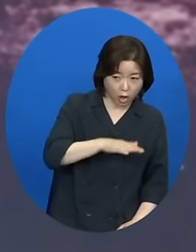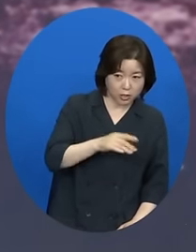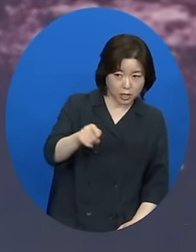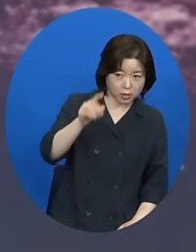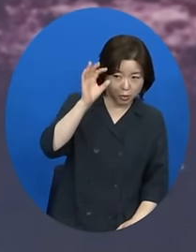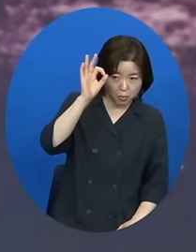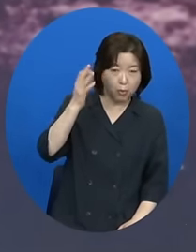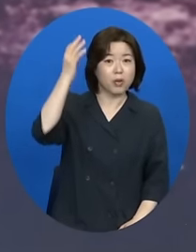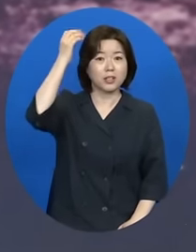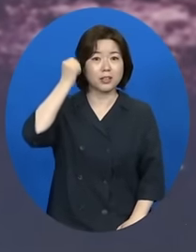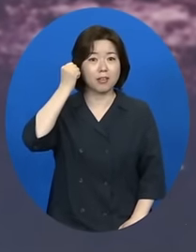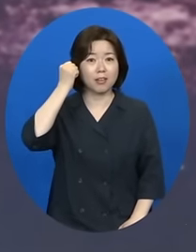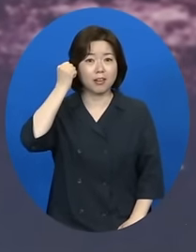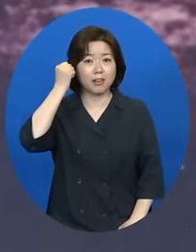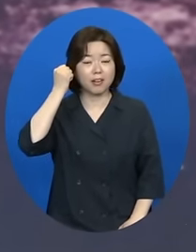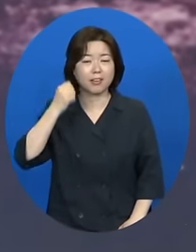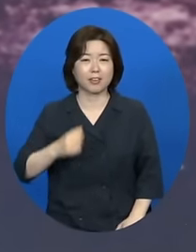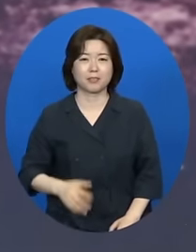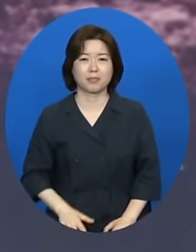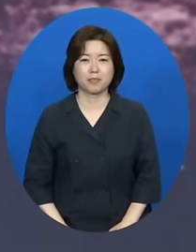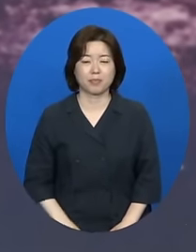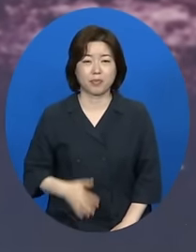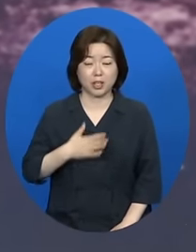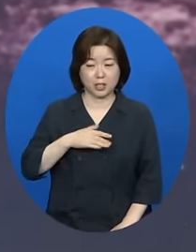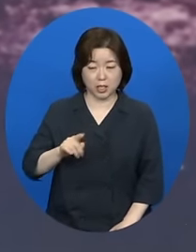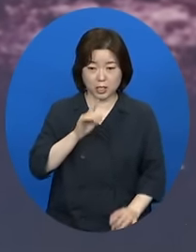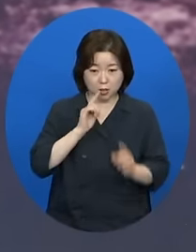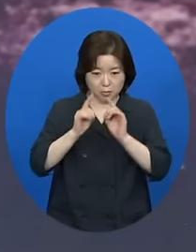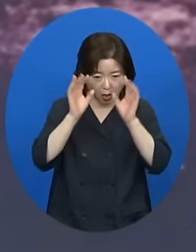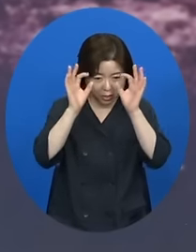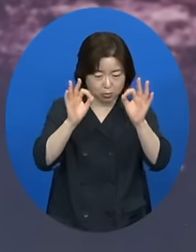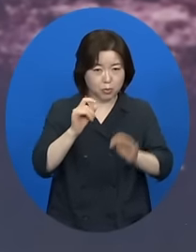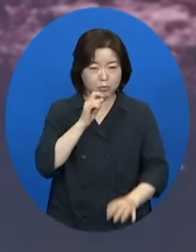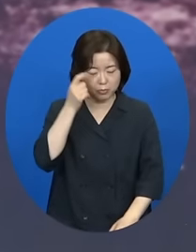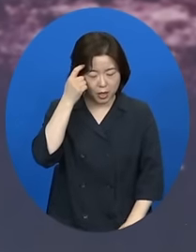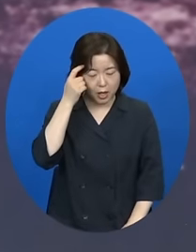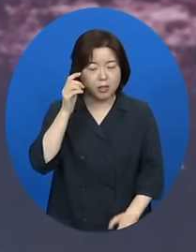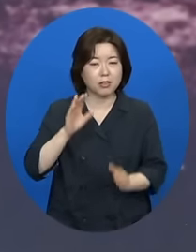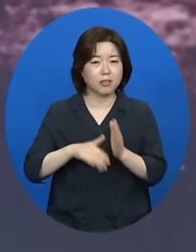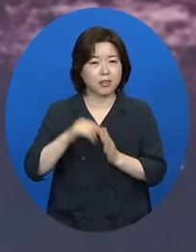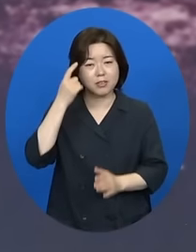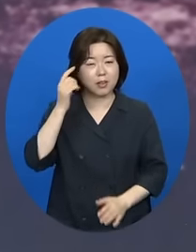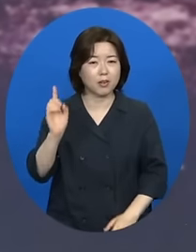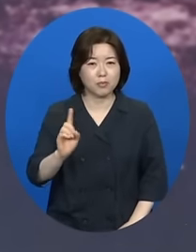있는 겁니다. 여러분, 저는 이 말씀을 묵상하는데 무슨 생각 드는지 아십니까?